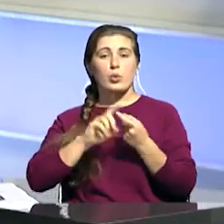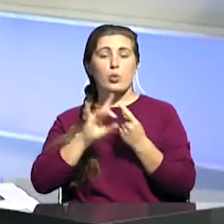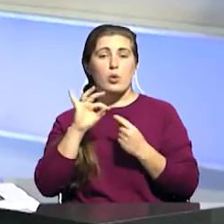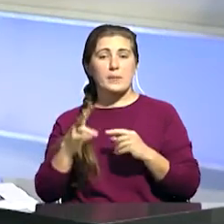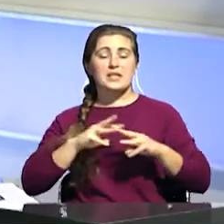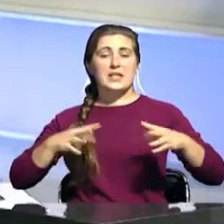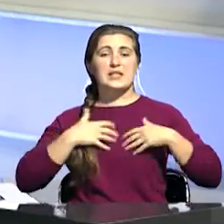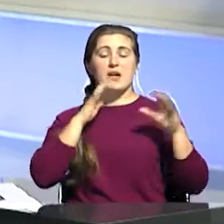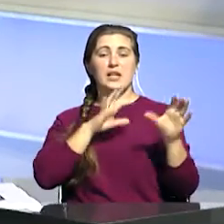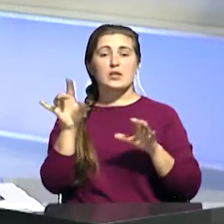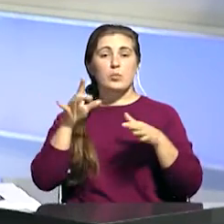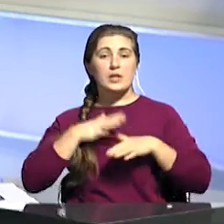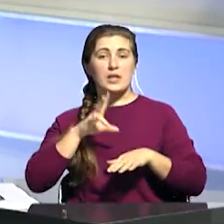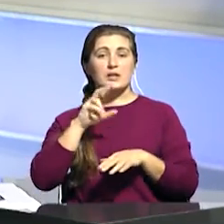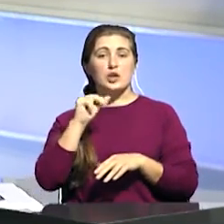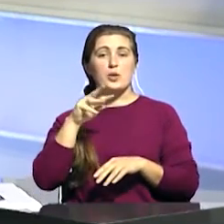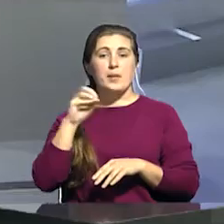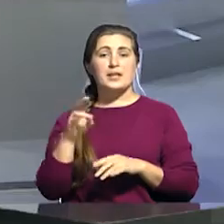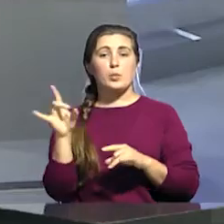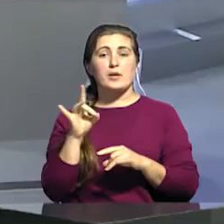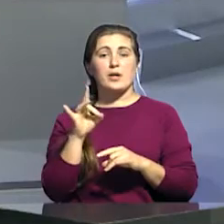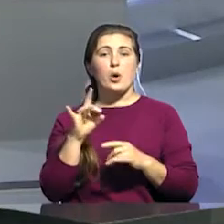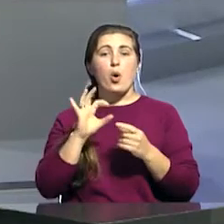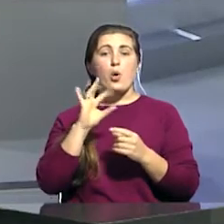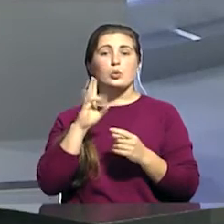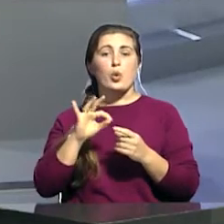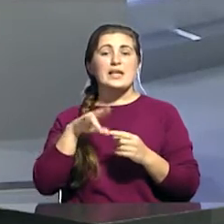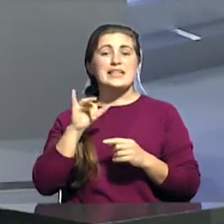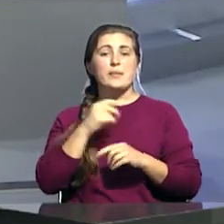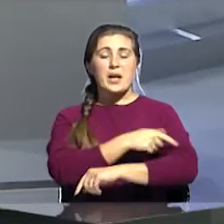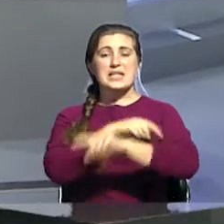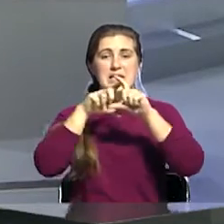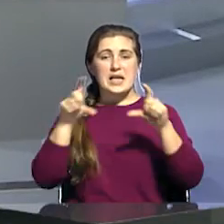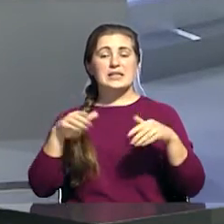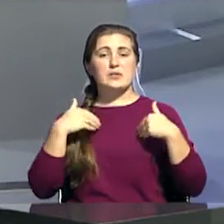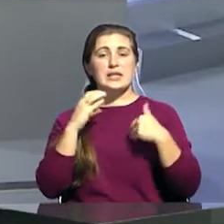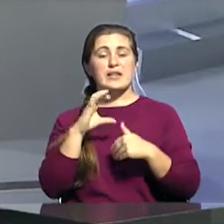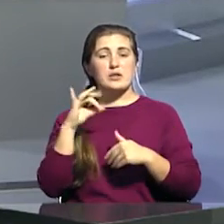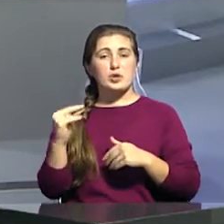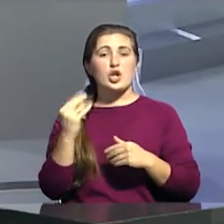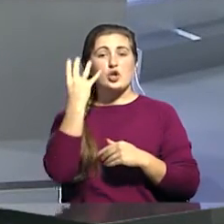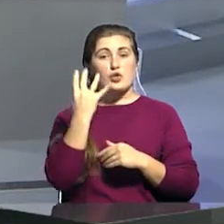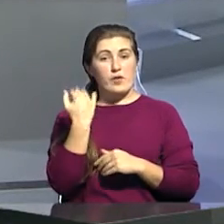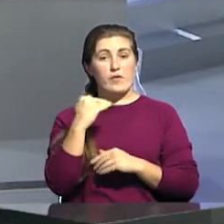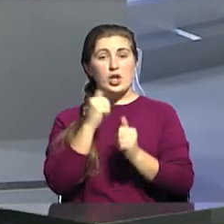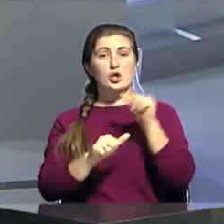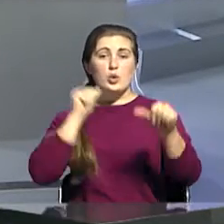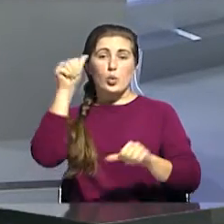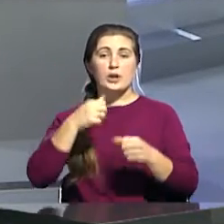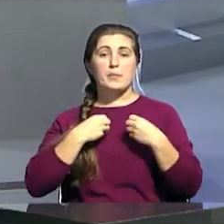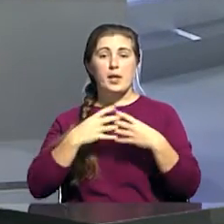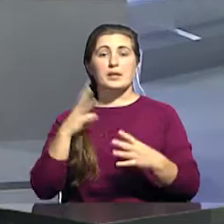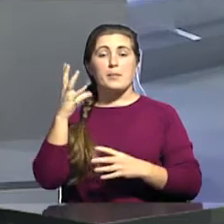здравоохранения Республики Крым, начмед Республиканского онкодиспансера. Здравствуйте, Сергей Владимирович. 4 февраля ежегодно